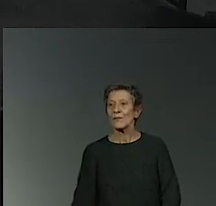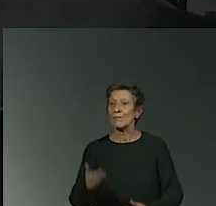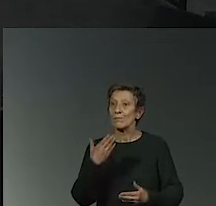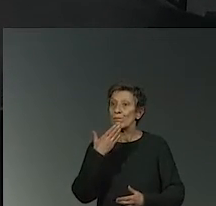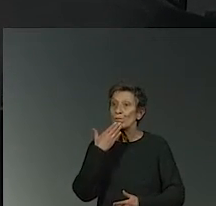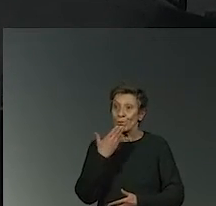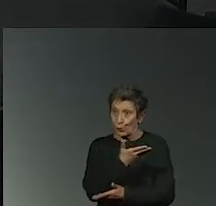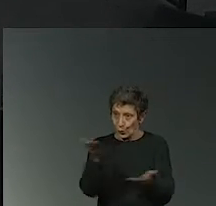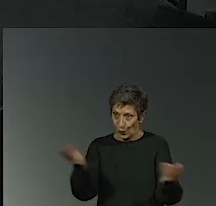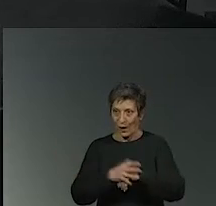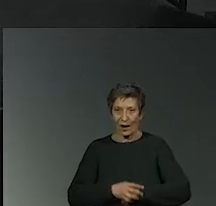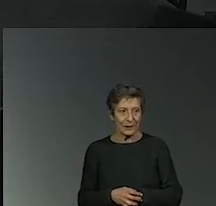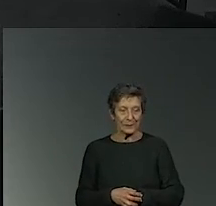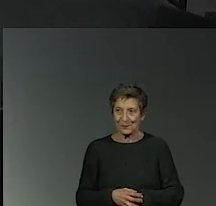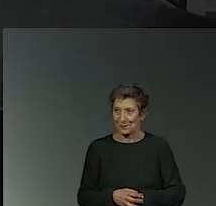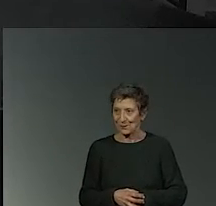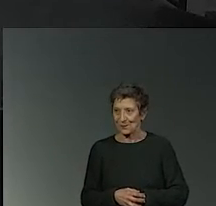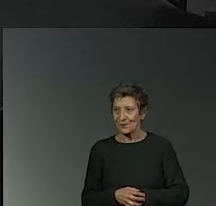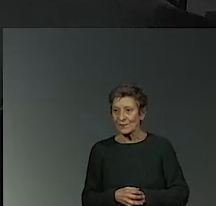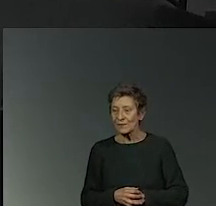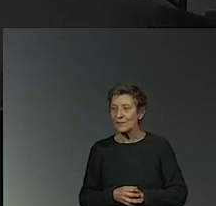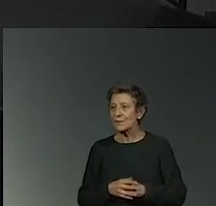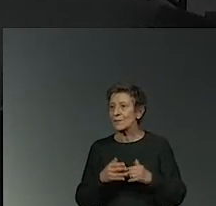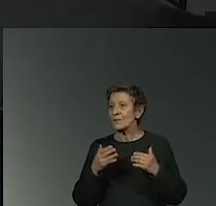Bonsoir, bonsoir à tous.